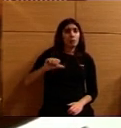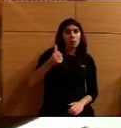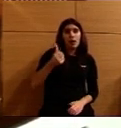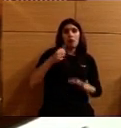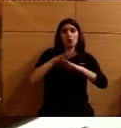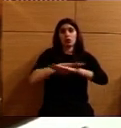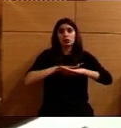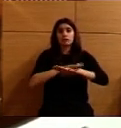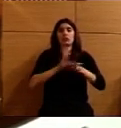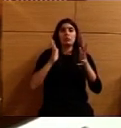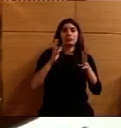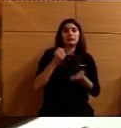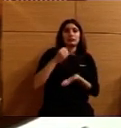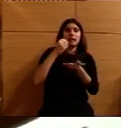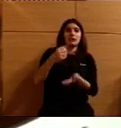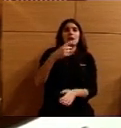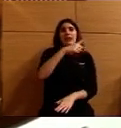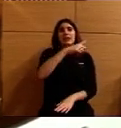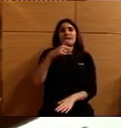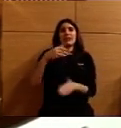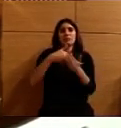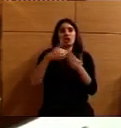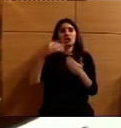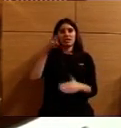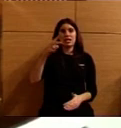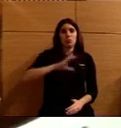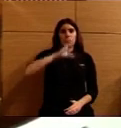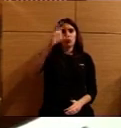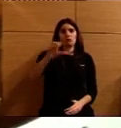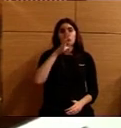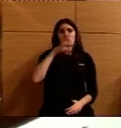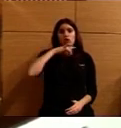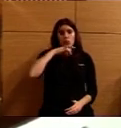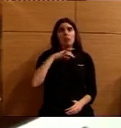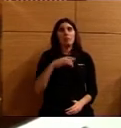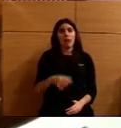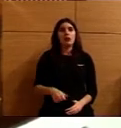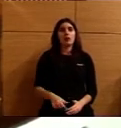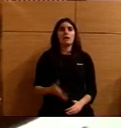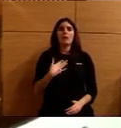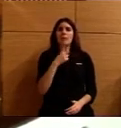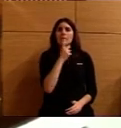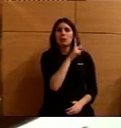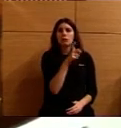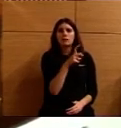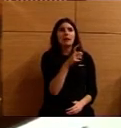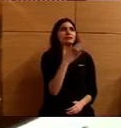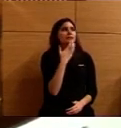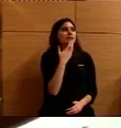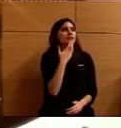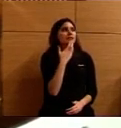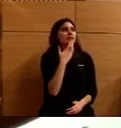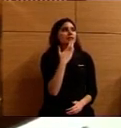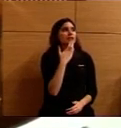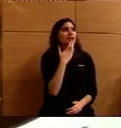de Ministres una ajuda de 100 milions d'euros. Bé, entonces la meva pregunta és, quan vinguin